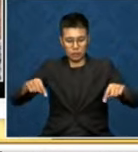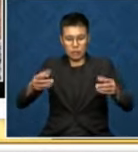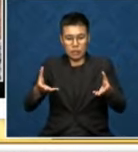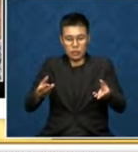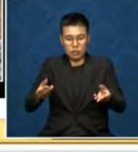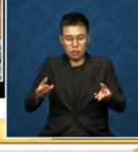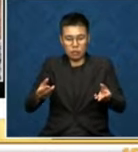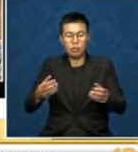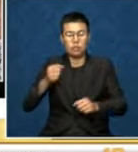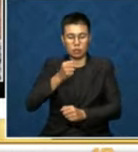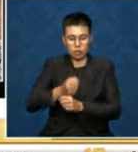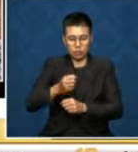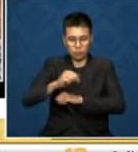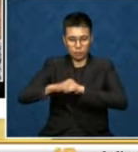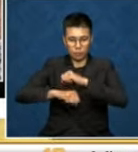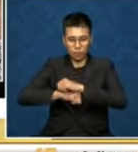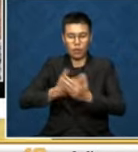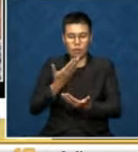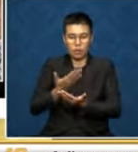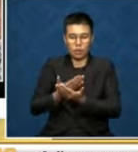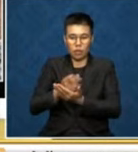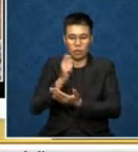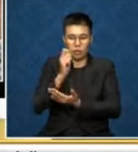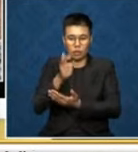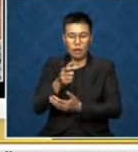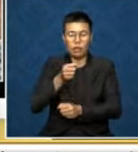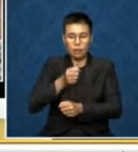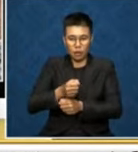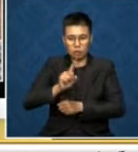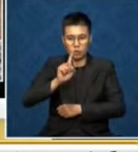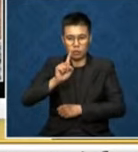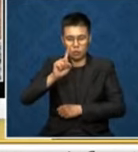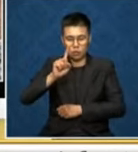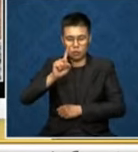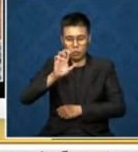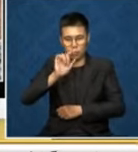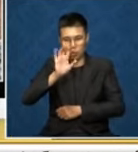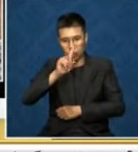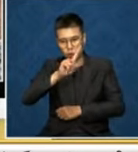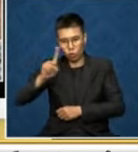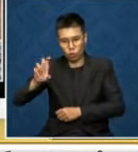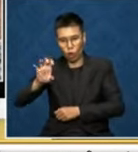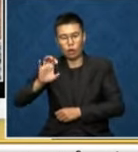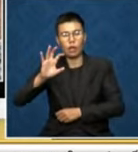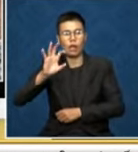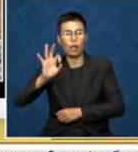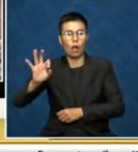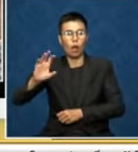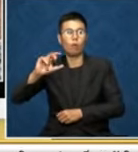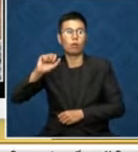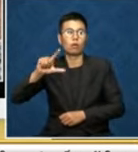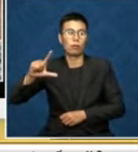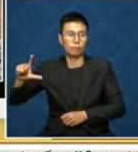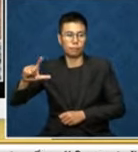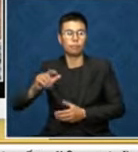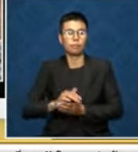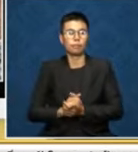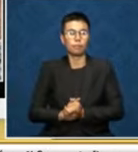มก่อสร้างทั้งหมดนะครับประมาณ900ล้านบาทเนื่องจากพี่น้องประชาชนได้รับความเดือดร้อนจากการไม่เป็นธรรมในการจ่ายเวียนคืนที่ดินนะครับ